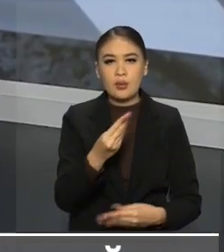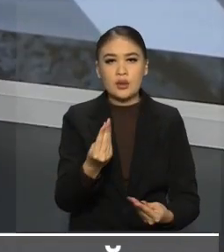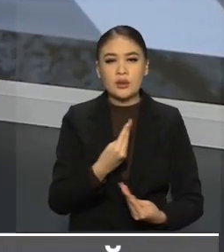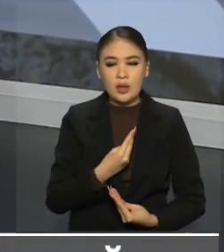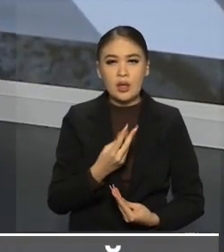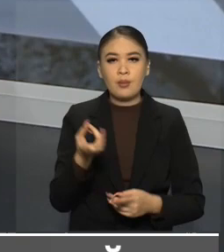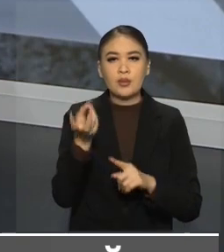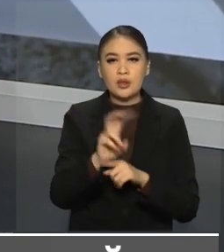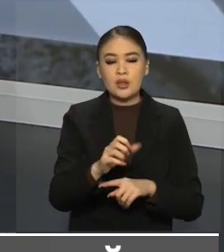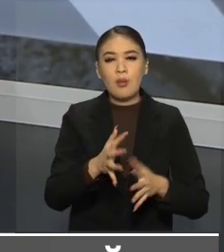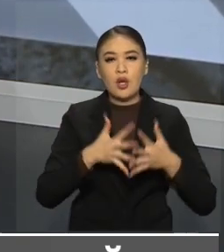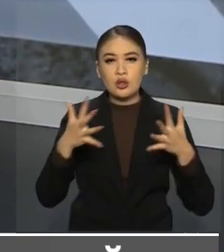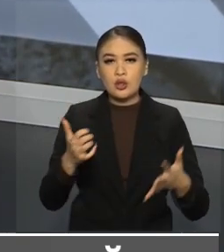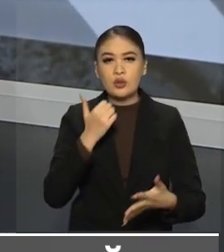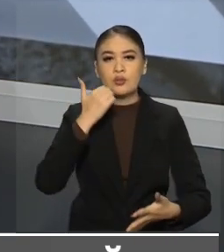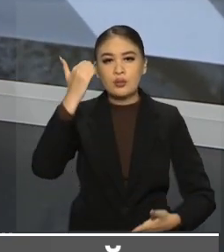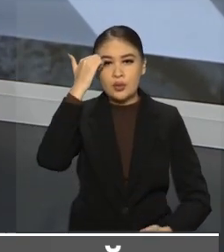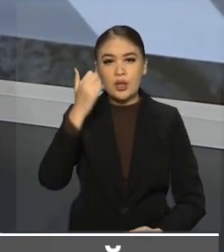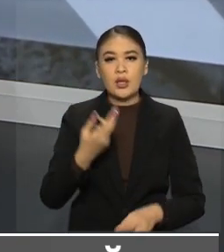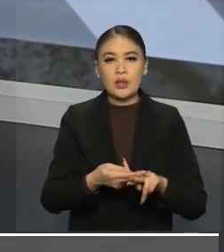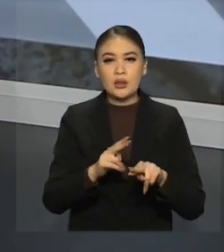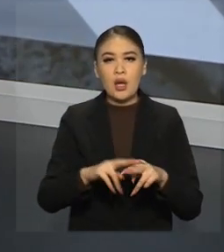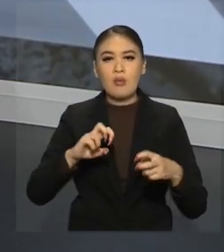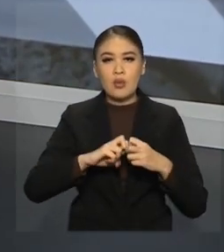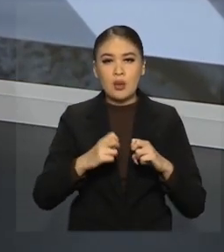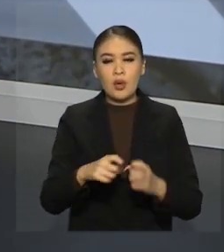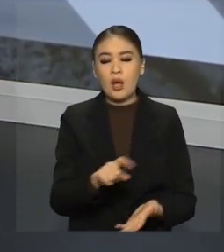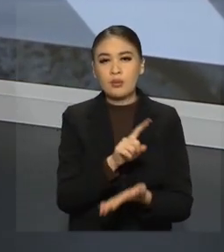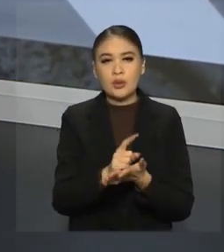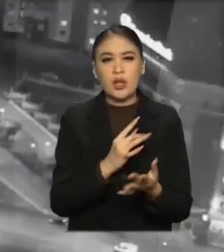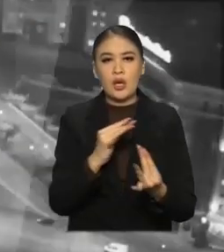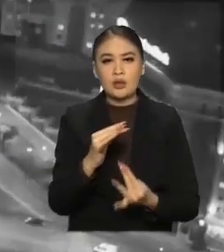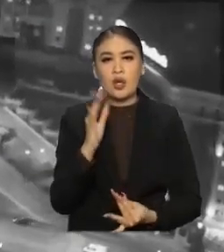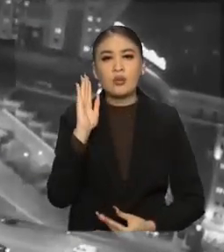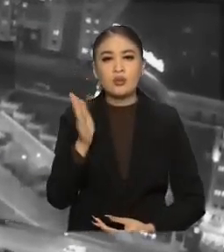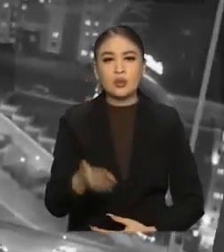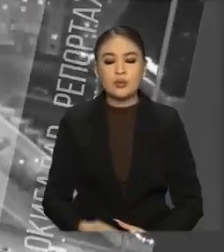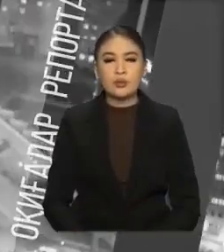бергеніңізге көп рахмет айтамыз. Алдағы уақытта осы мәселені тағы да өзіңізбен міндетті түрде талқылайтын боламыз.